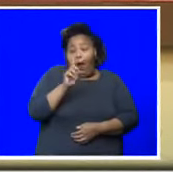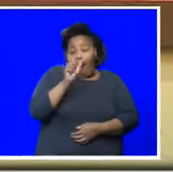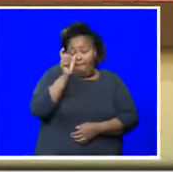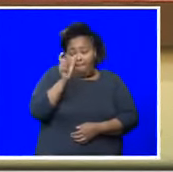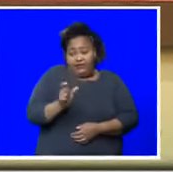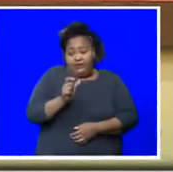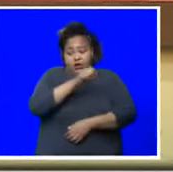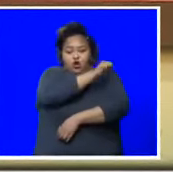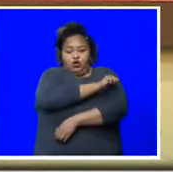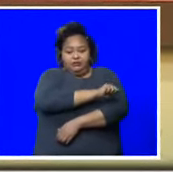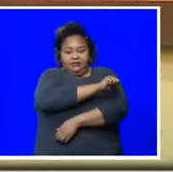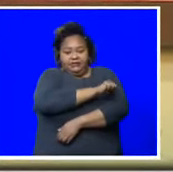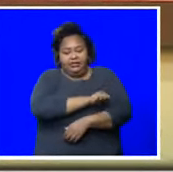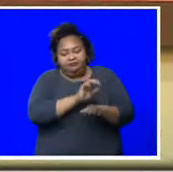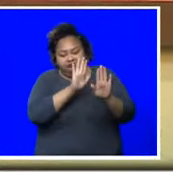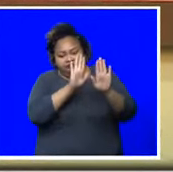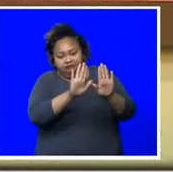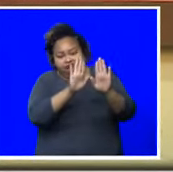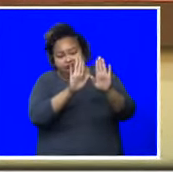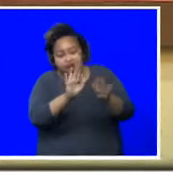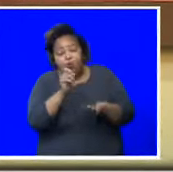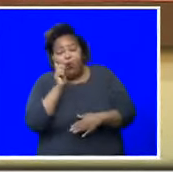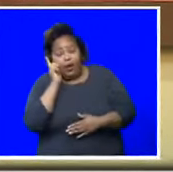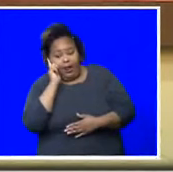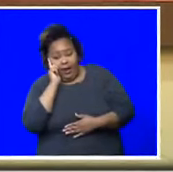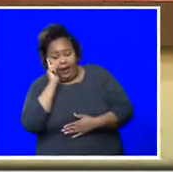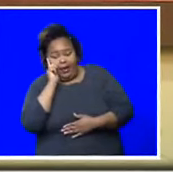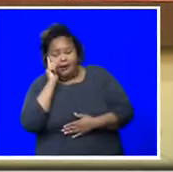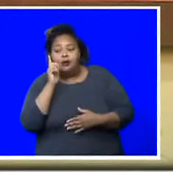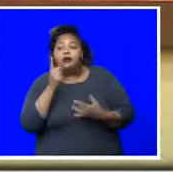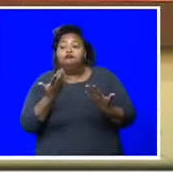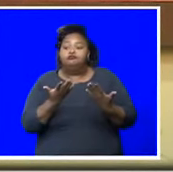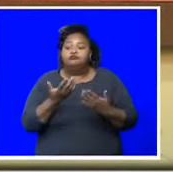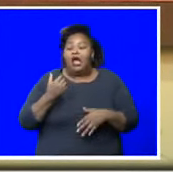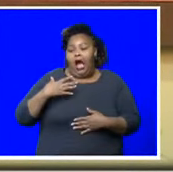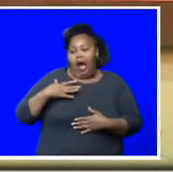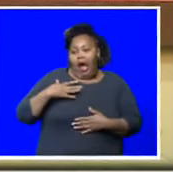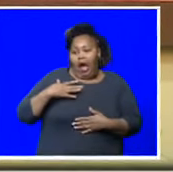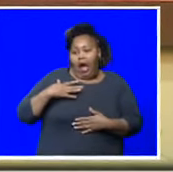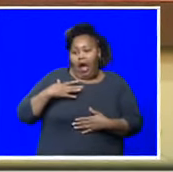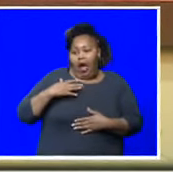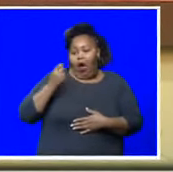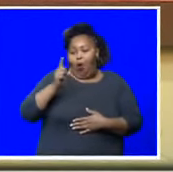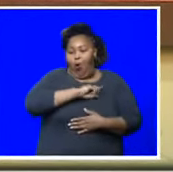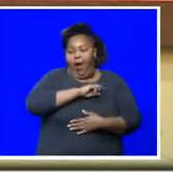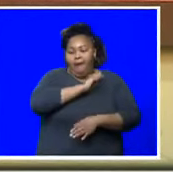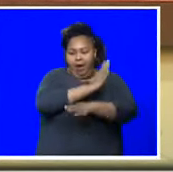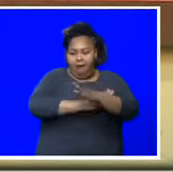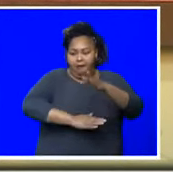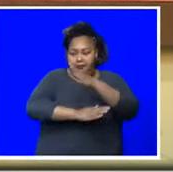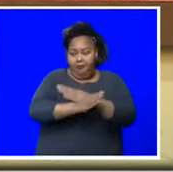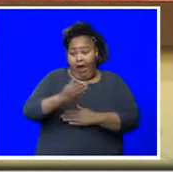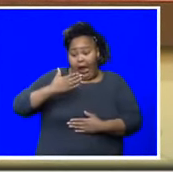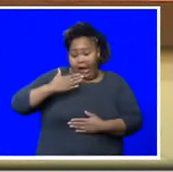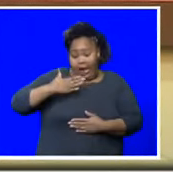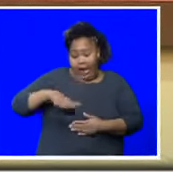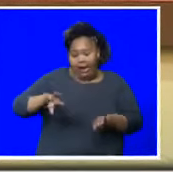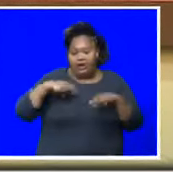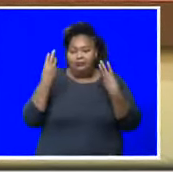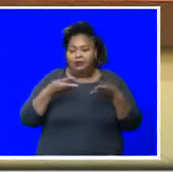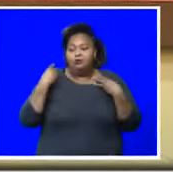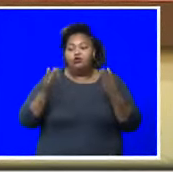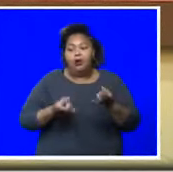lokulimala laba-ke labanye balashiwe baphuma babuyela khona emakhaya. Singasho nje sithi siyacela kubanjiswa ngeso sive